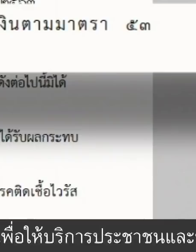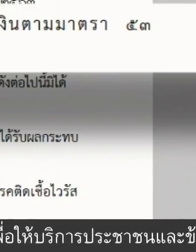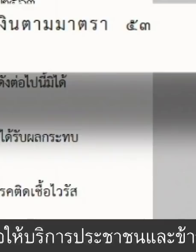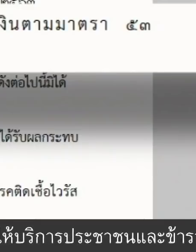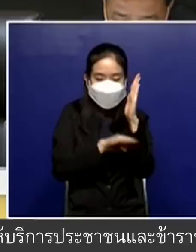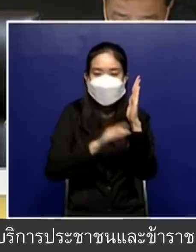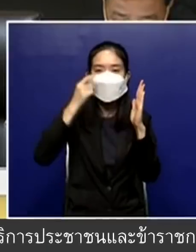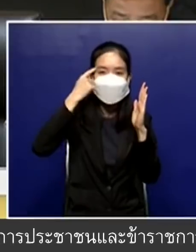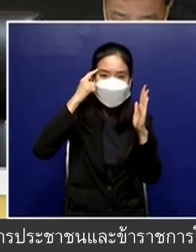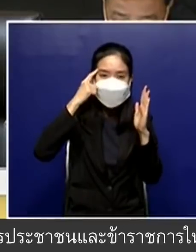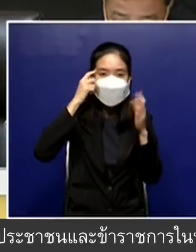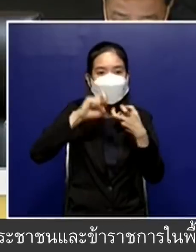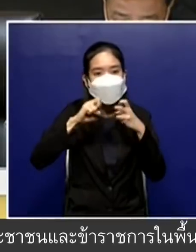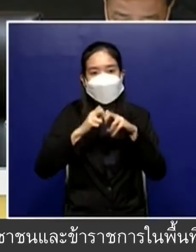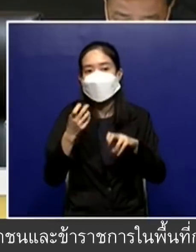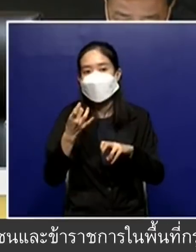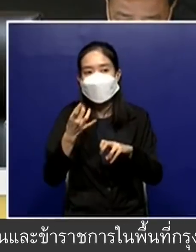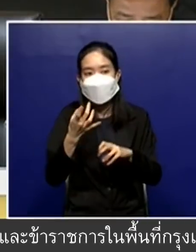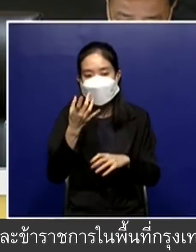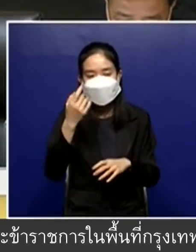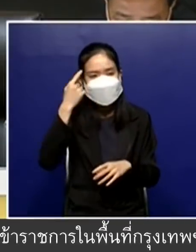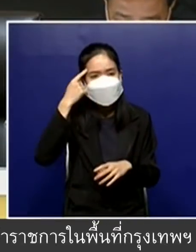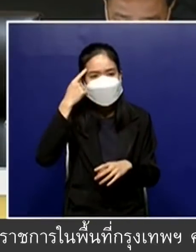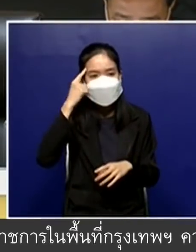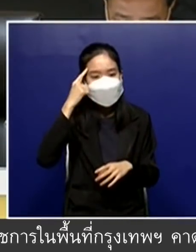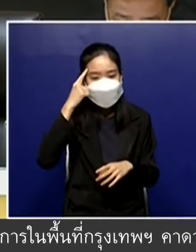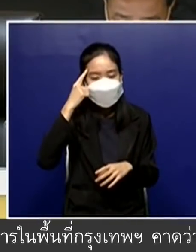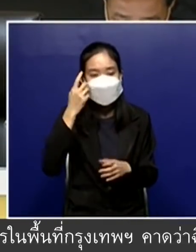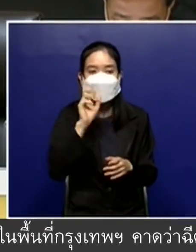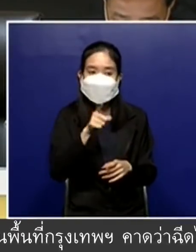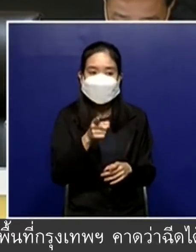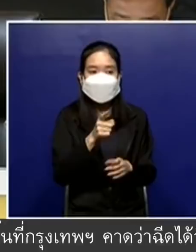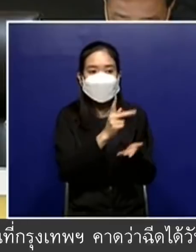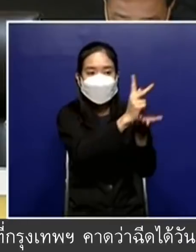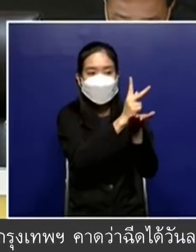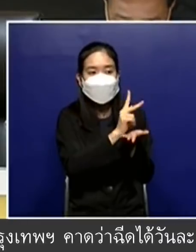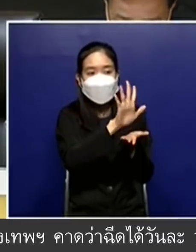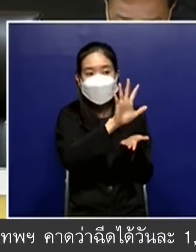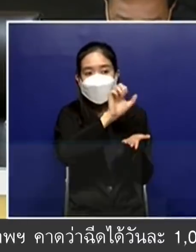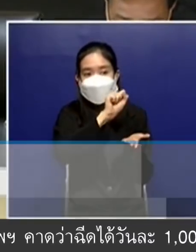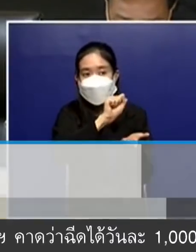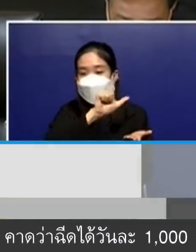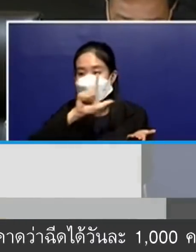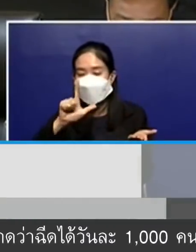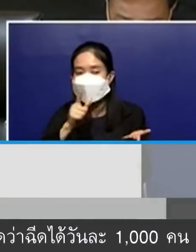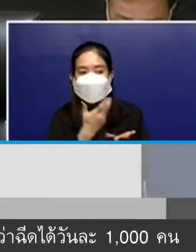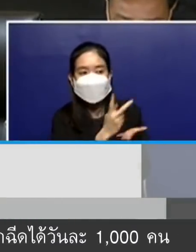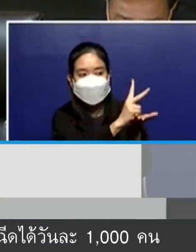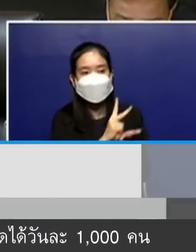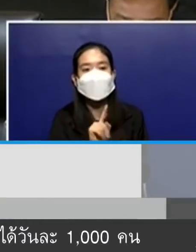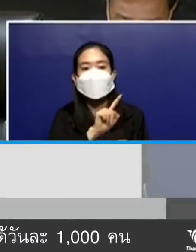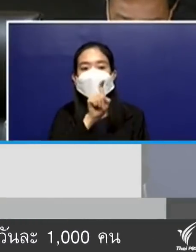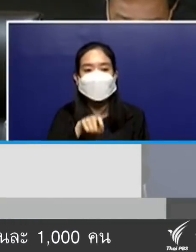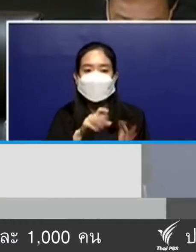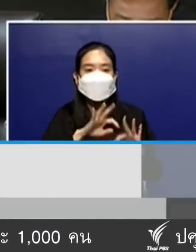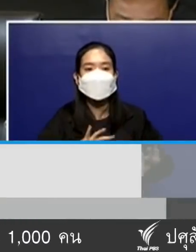พ.ร.ก.เงินกู้500ล้านนั้นไม่จำเป็นต้องออกครับ พ.ร.ก.เงินกู้ 500,000 ล้านเนี่ยมีอยู่3ส่วนด้วย